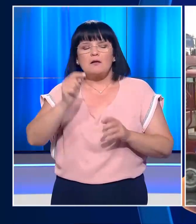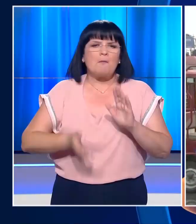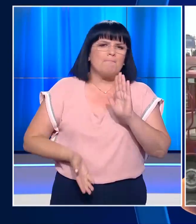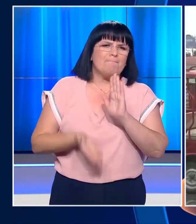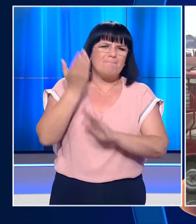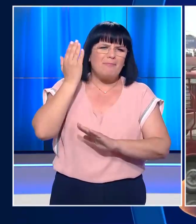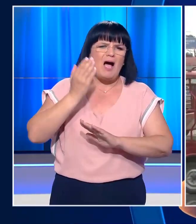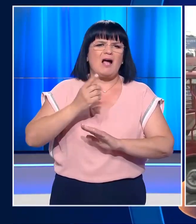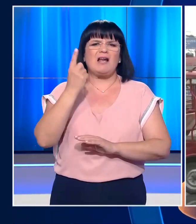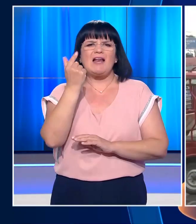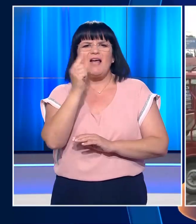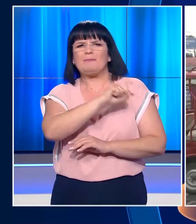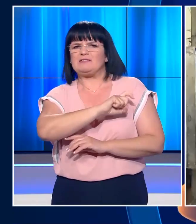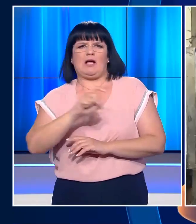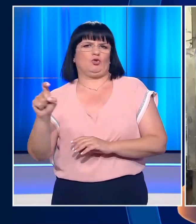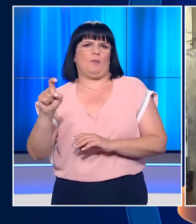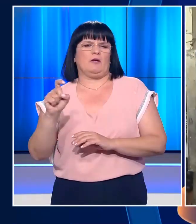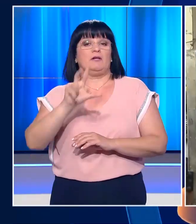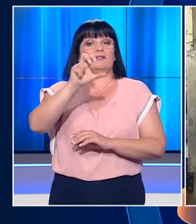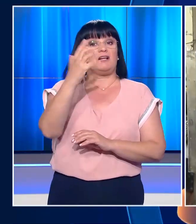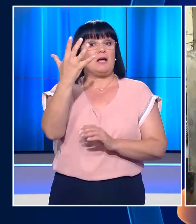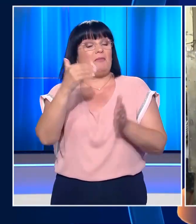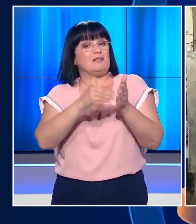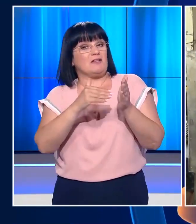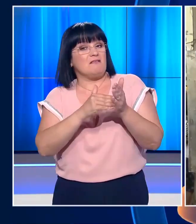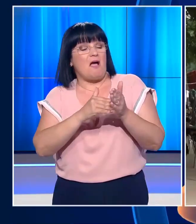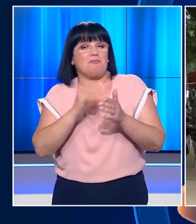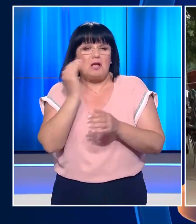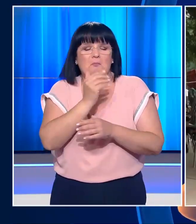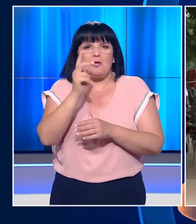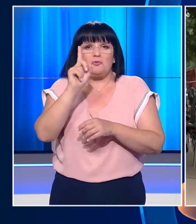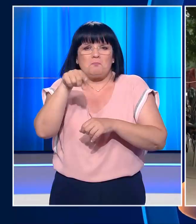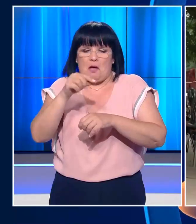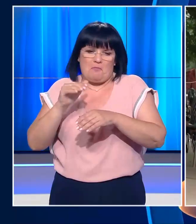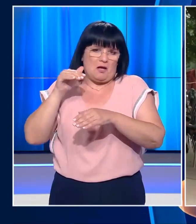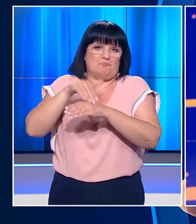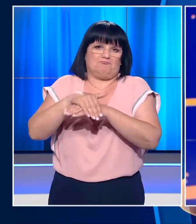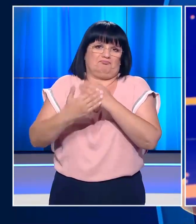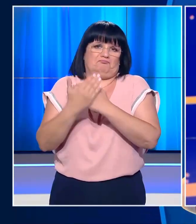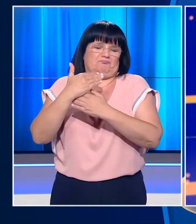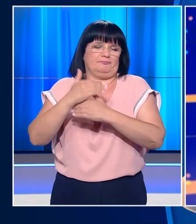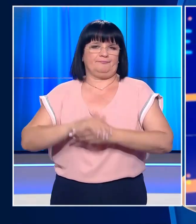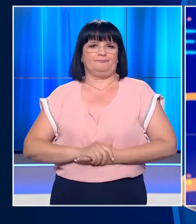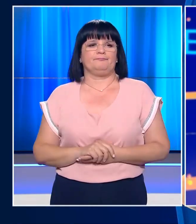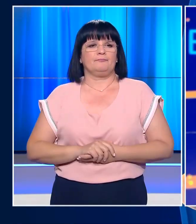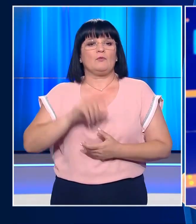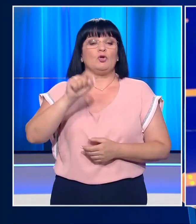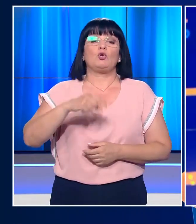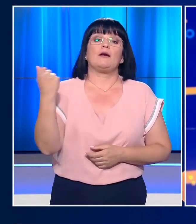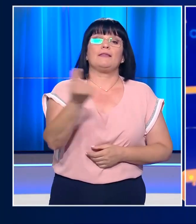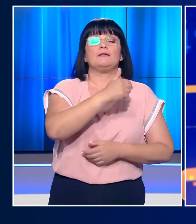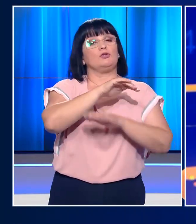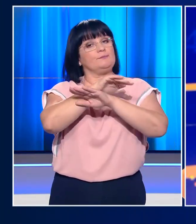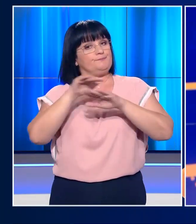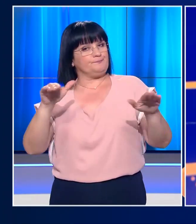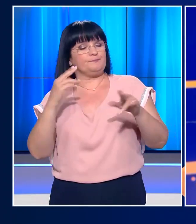ξεπέρασαν το φράγμα του 1 εκατομμυρίου, 35.000 μέσα σε 24 ώρες. Και στο σημείο αυτό το δελτίο